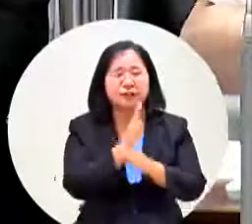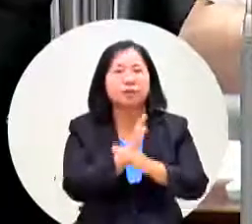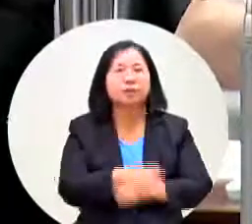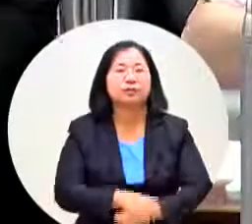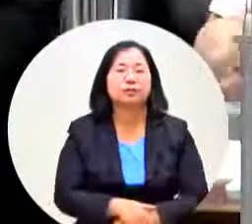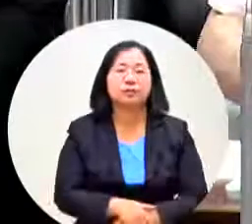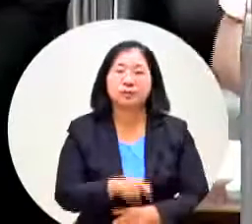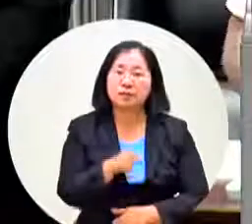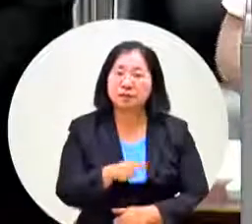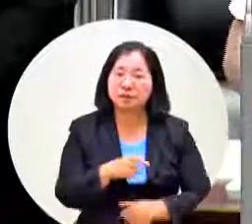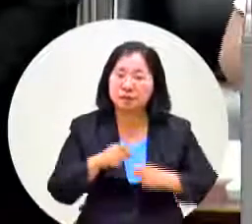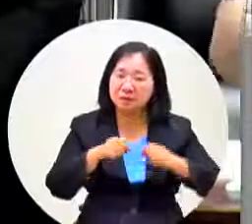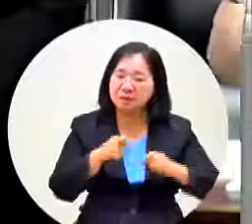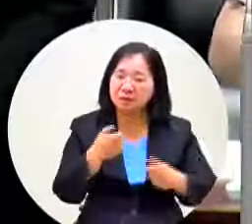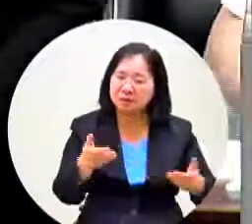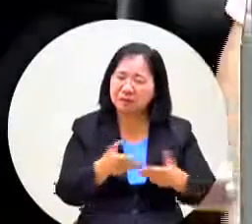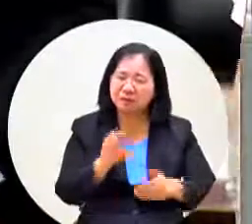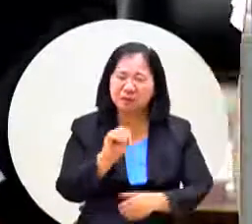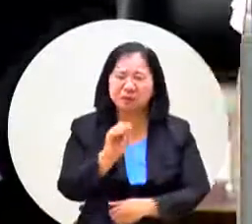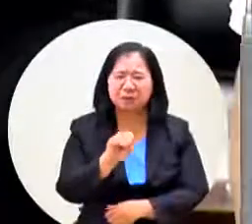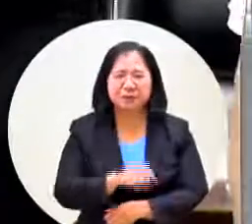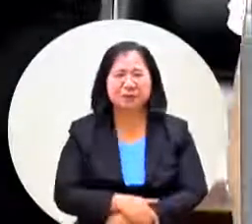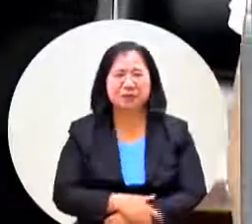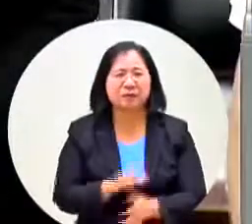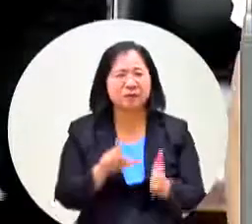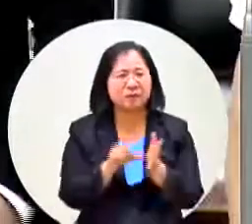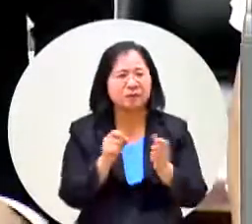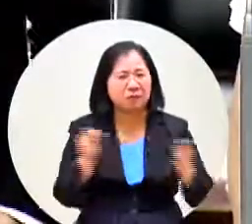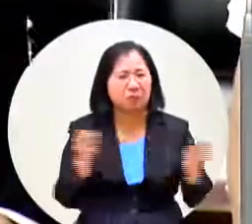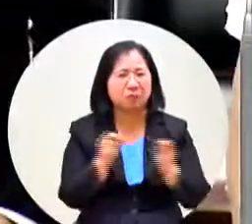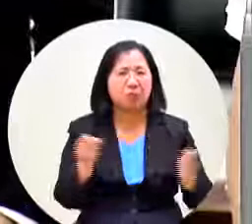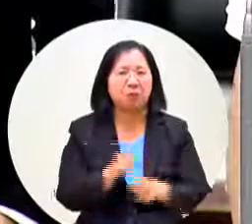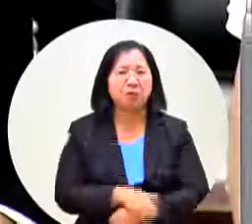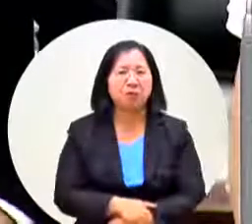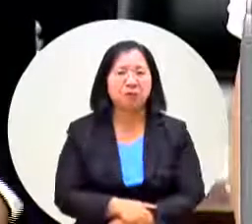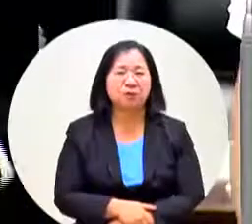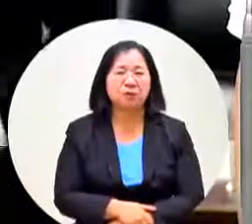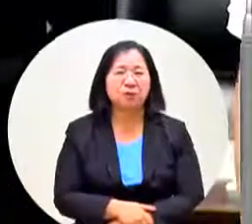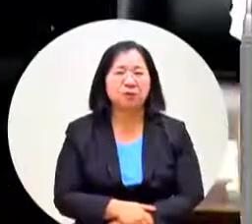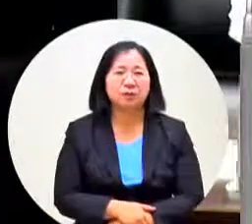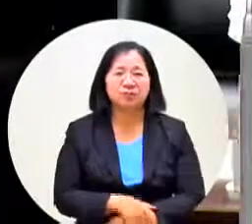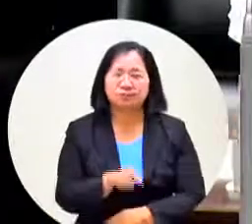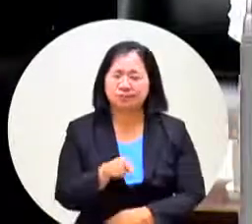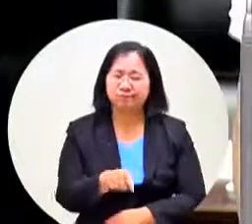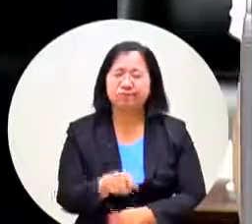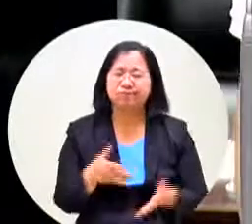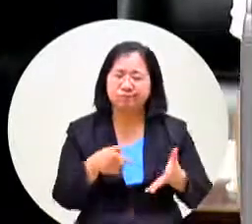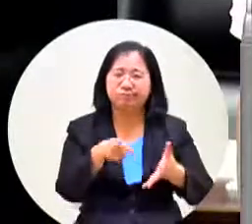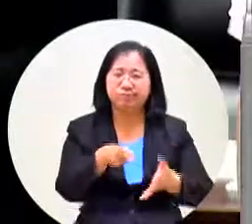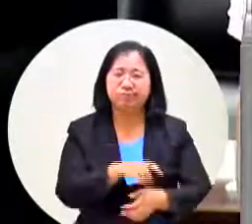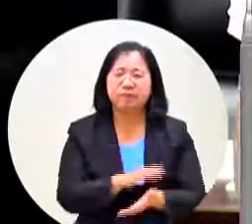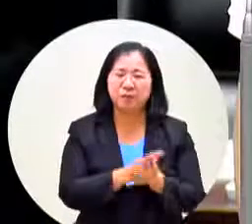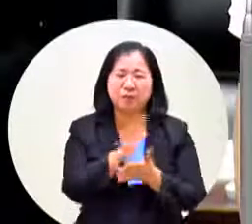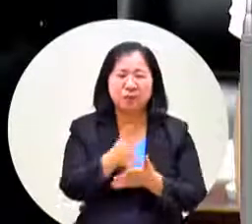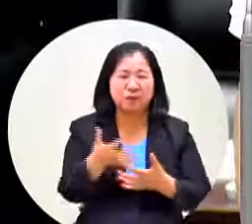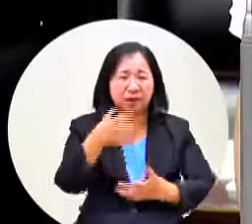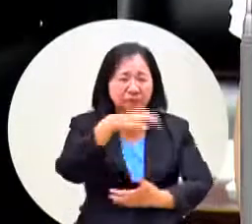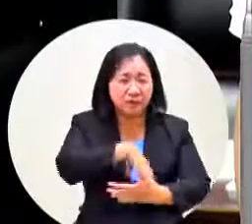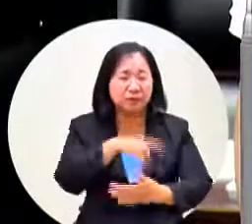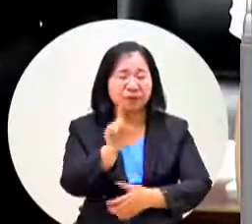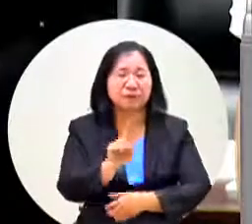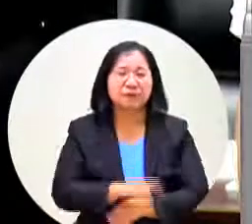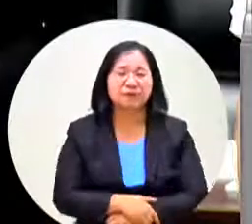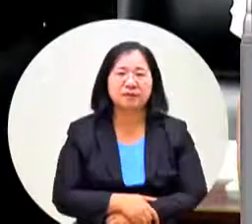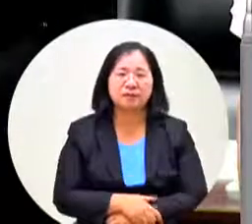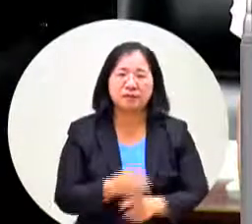部哈，那后续由内政部的都委会进行来审议，那你来个进出啊？ 局长，这个计划有可能开